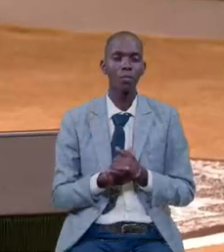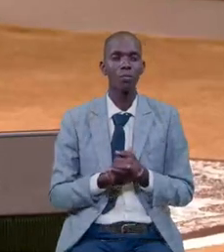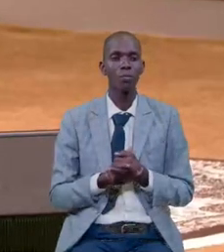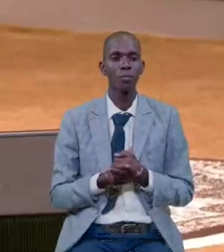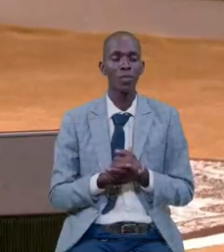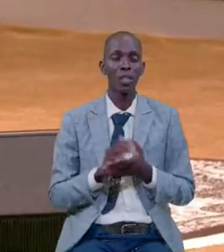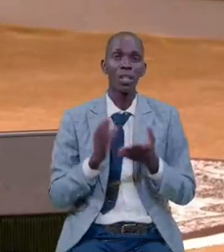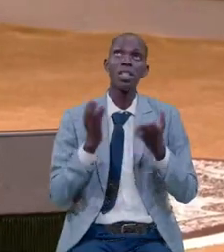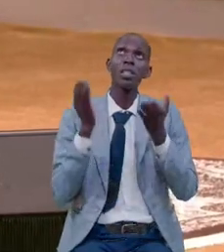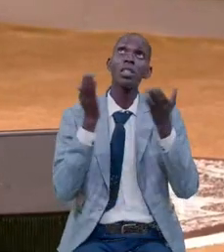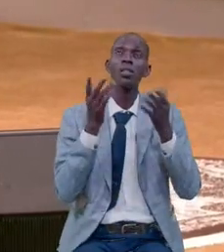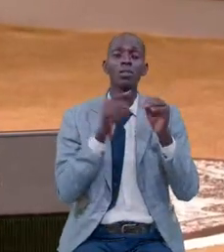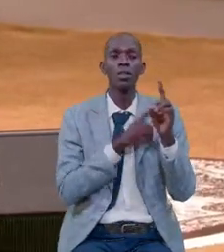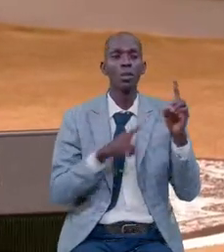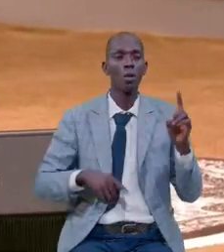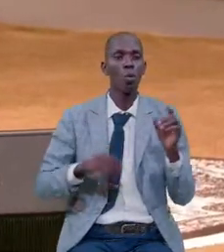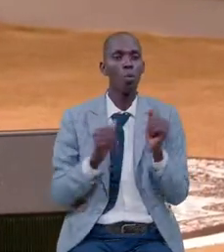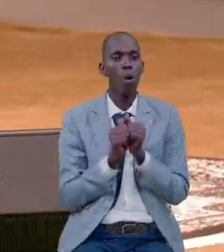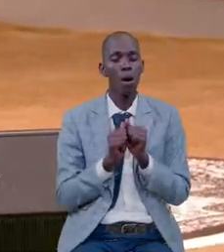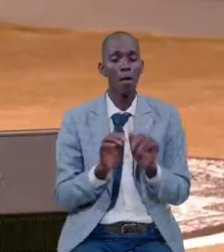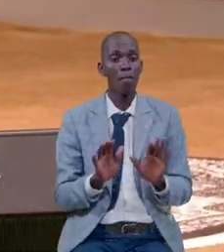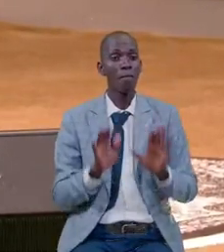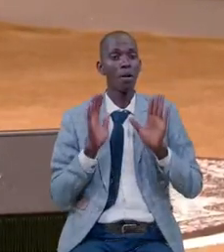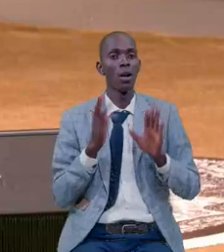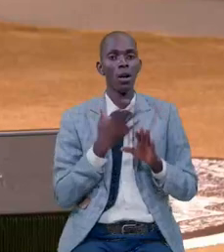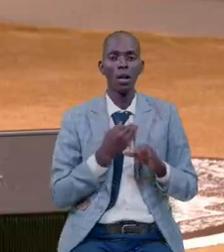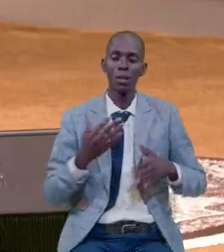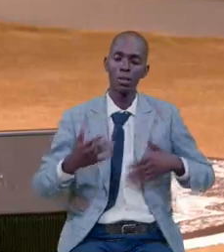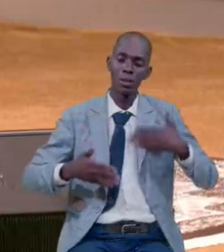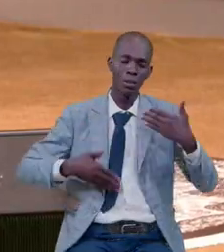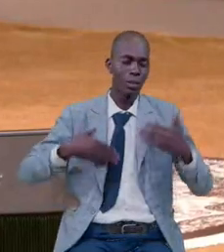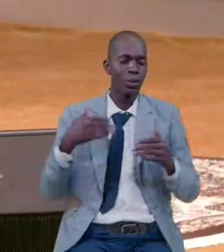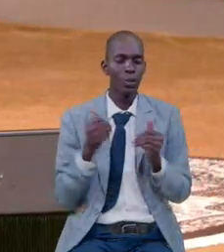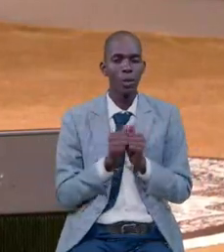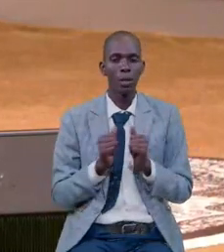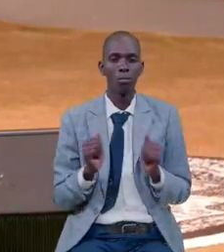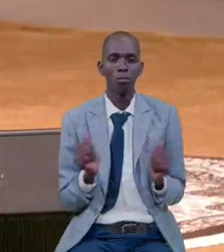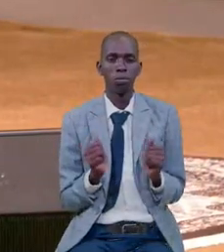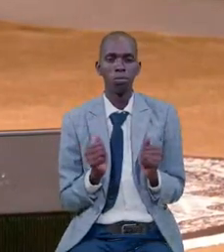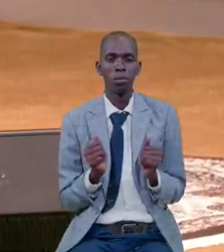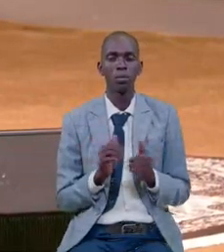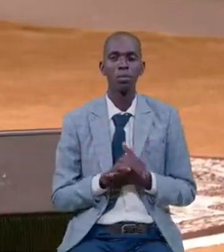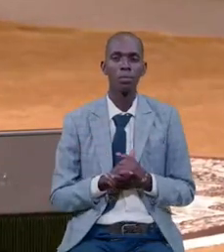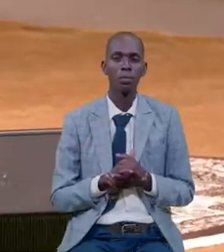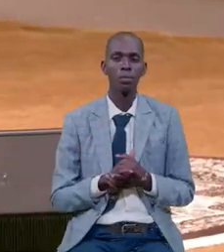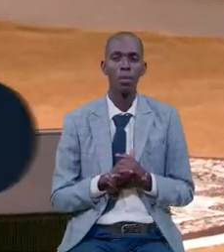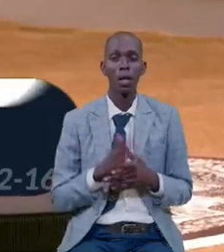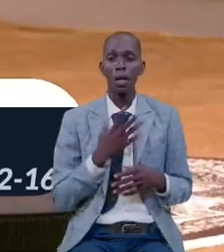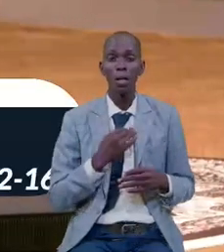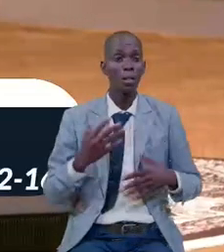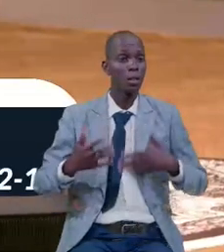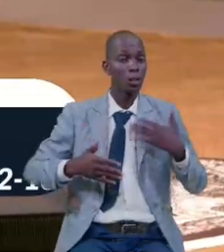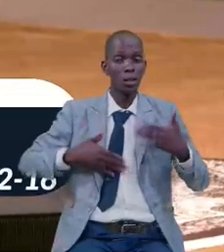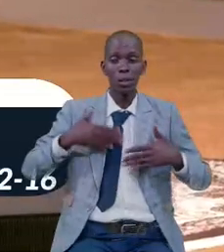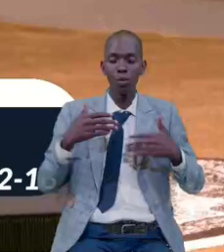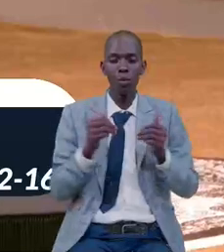Psaume 2, verset 11. Servez l'Éternel avec crainte et réussissez-vous avec tremblement.